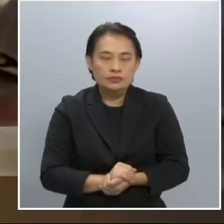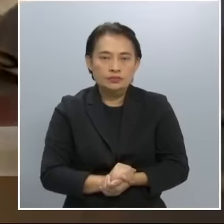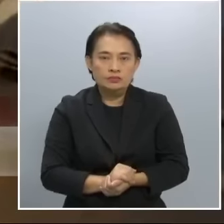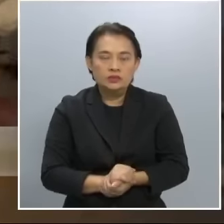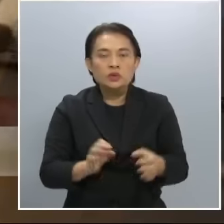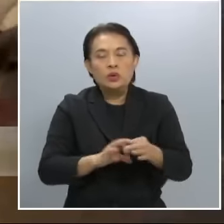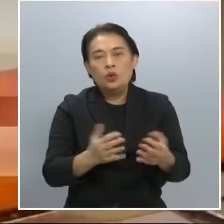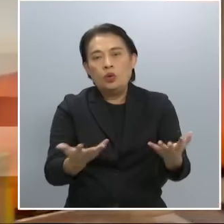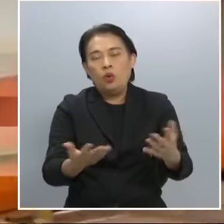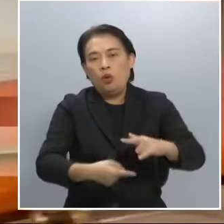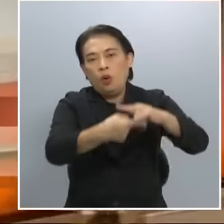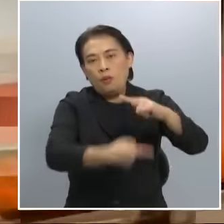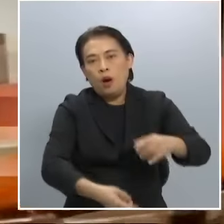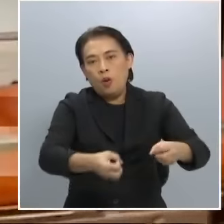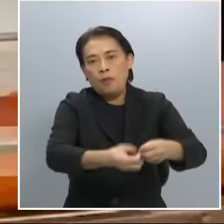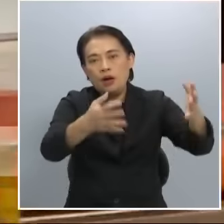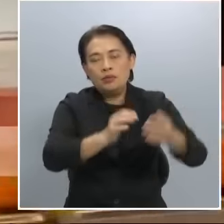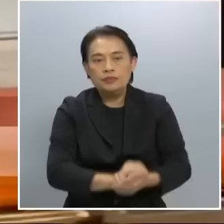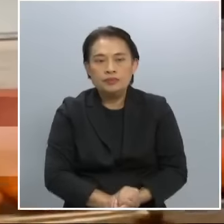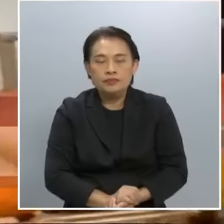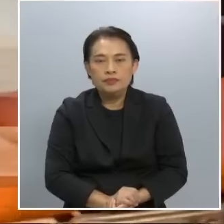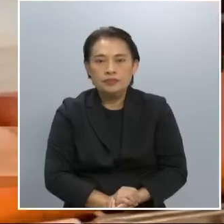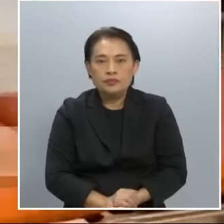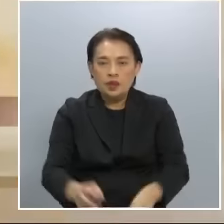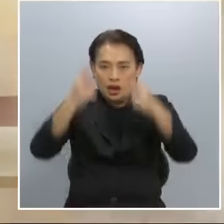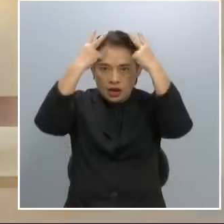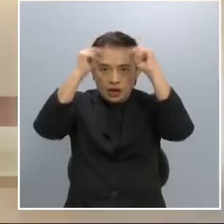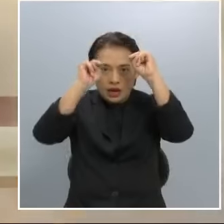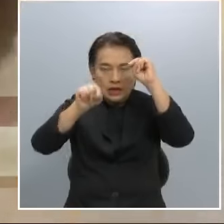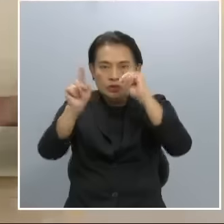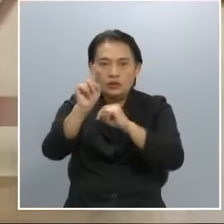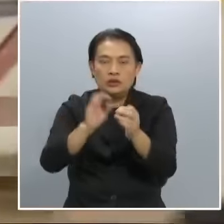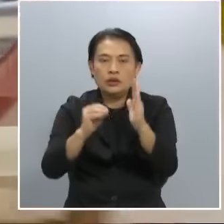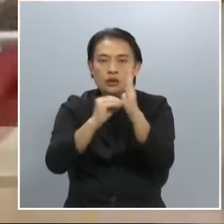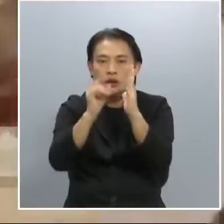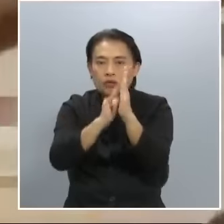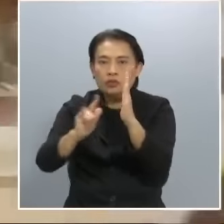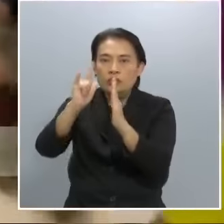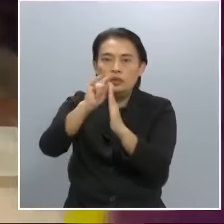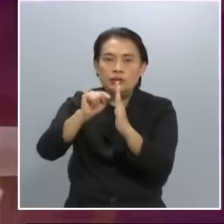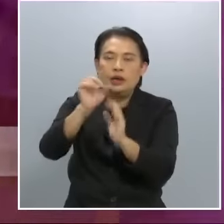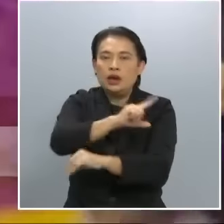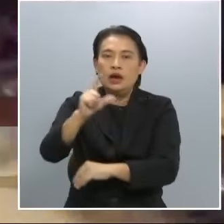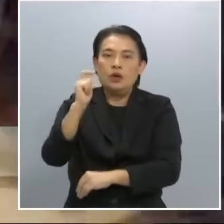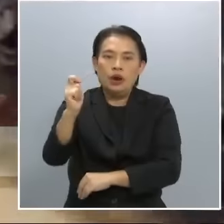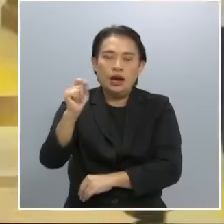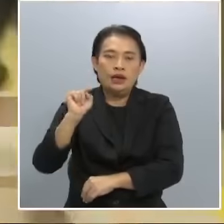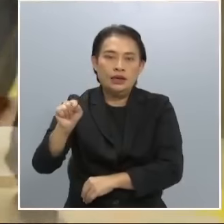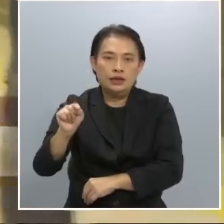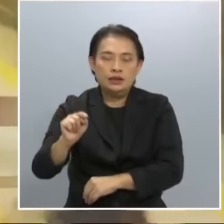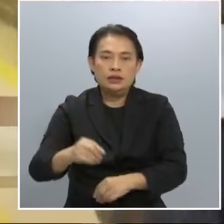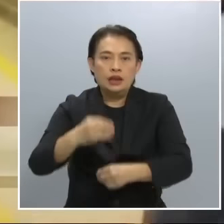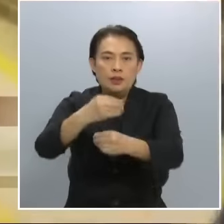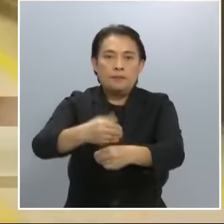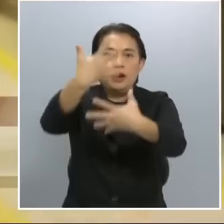บหนักหน่วงนายกจะบินไปวันอังคารนี้เลยนะครับเมื่อวานนี้โพสต์ข้อความจะไปให้กำลังใจเจ้าหน้าที่ทหาร